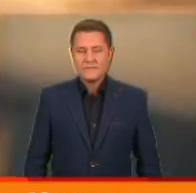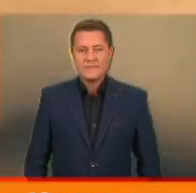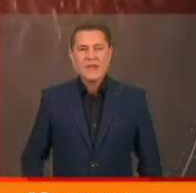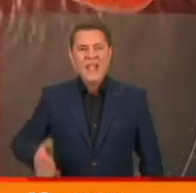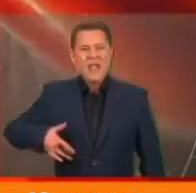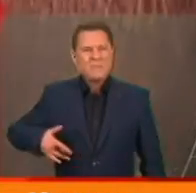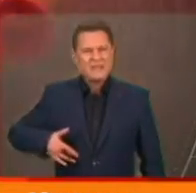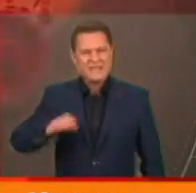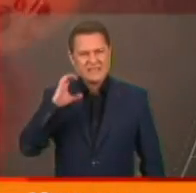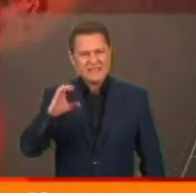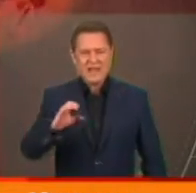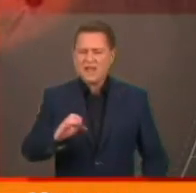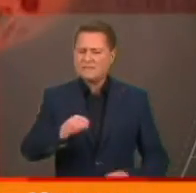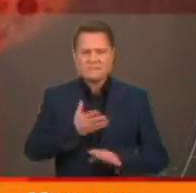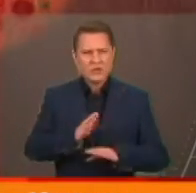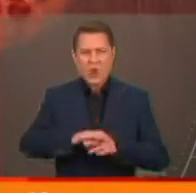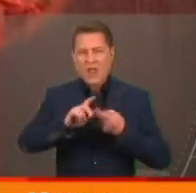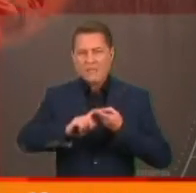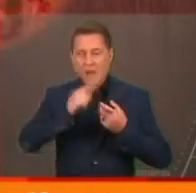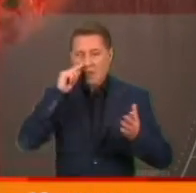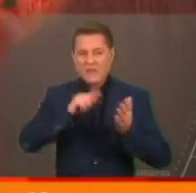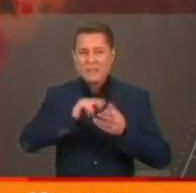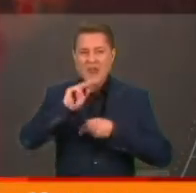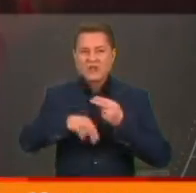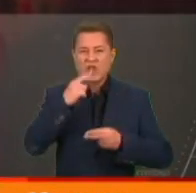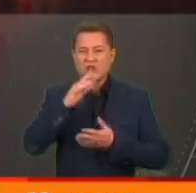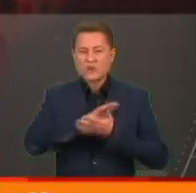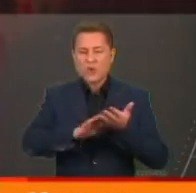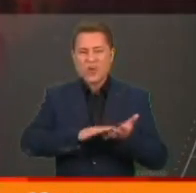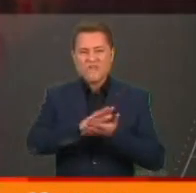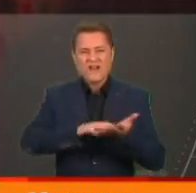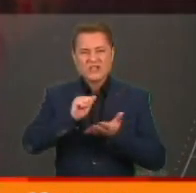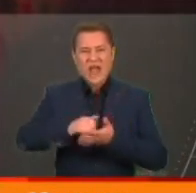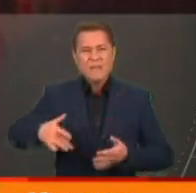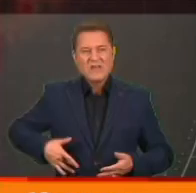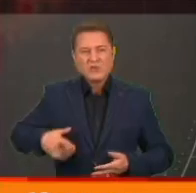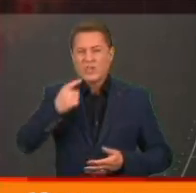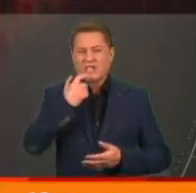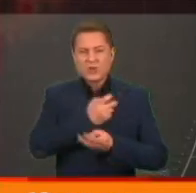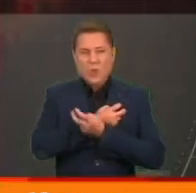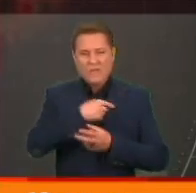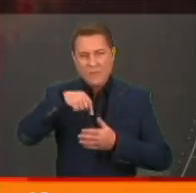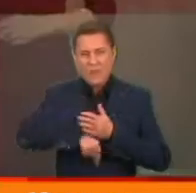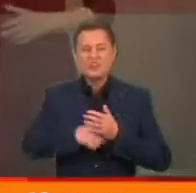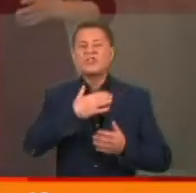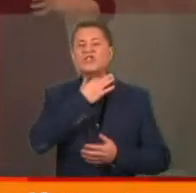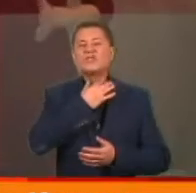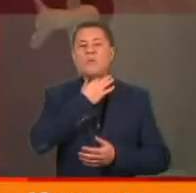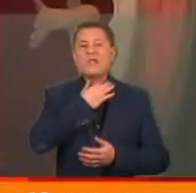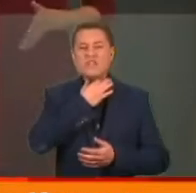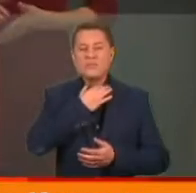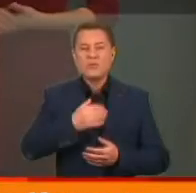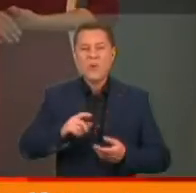Гепатит С – дуже агресивна інфекція, потрапляє до організму через кров, вражає печінку, кістковий мозок і щитоподібну залозу,